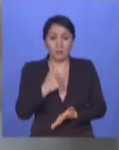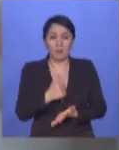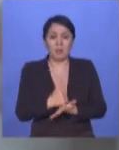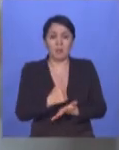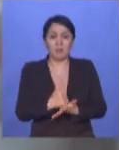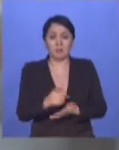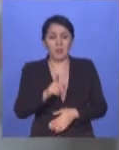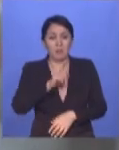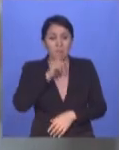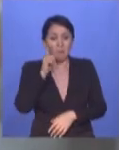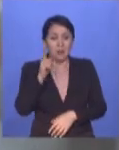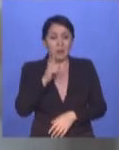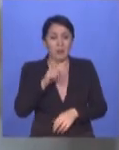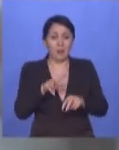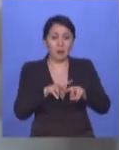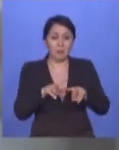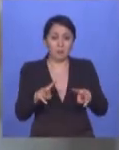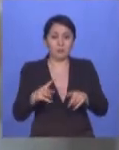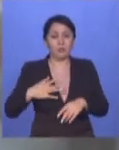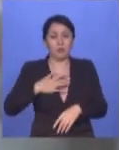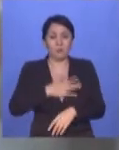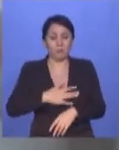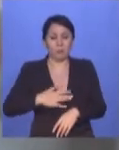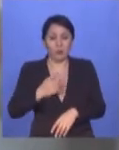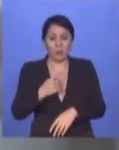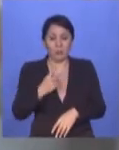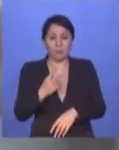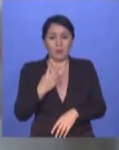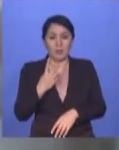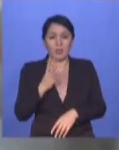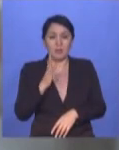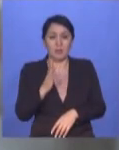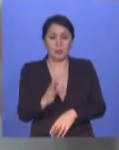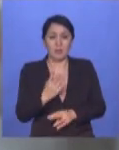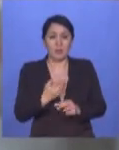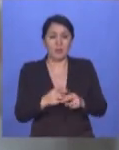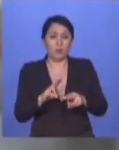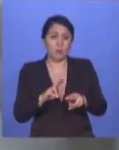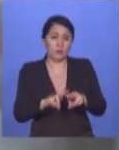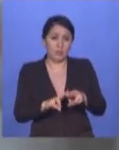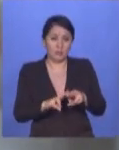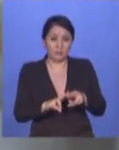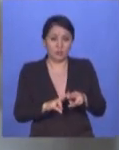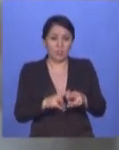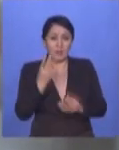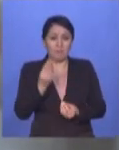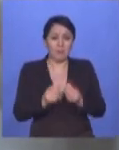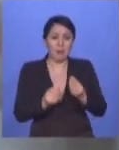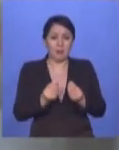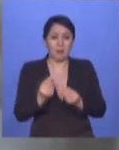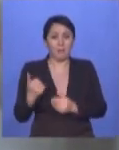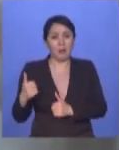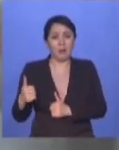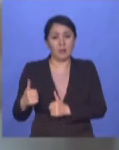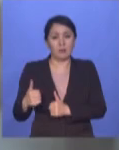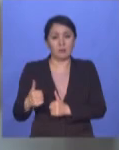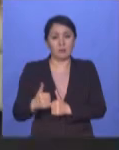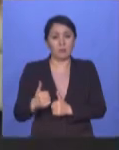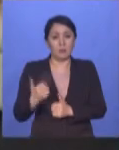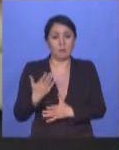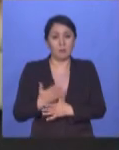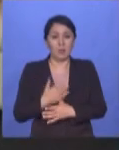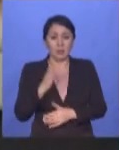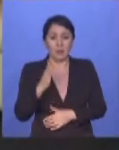отырып, жастар арасында әдебиеттің маңызды екенін жеткізгіміз келді. Сонымен қатар осы қойылымға менің сыныптастарым да қатысып, өз үлесін